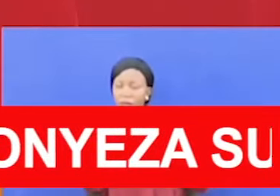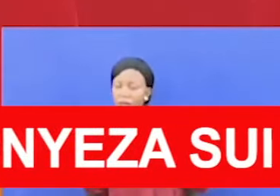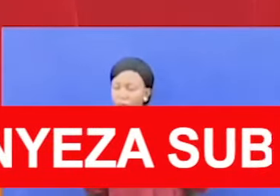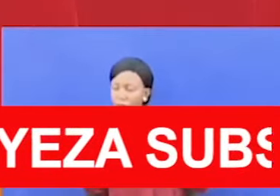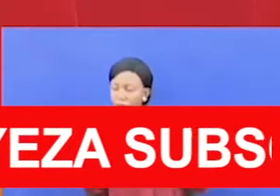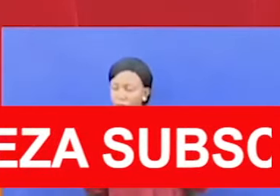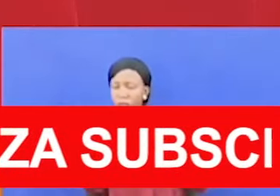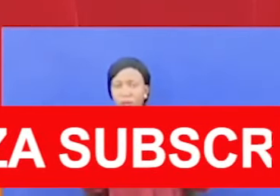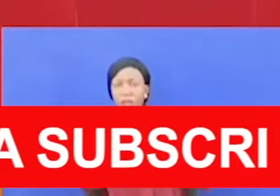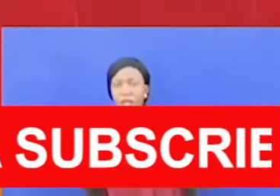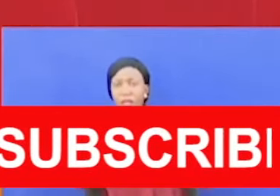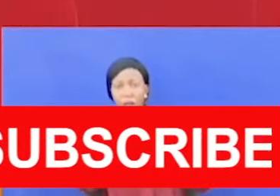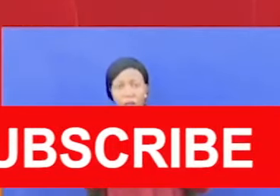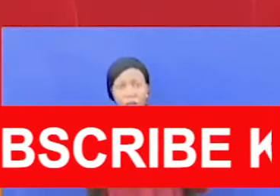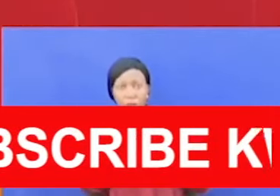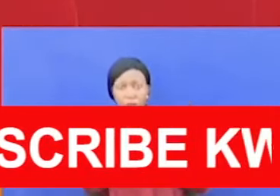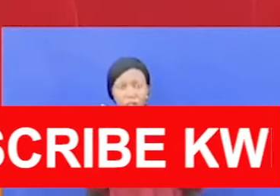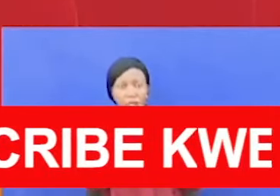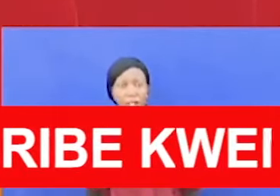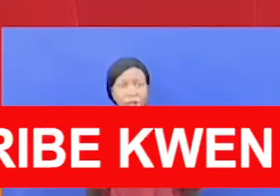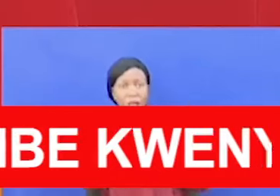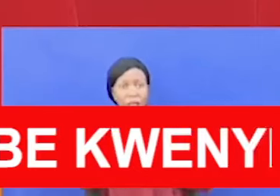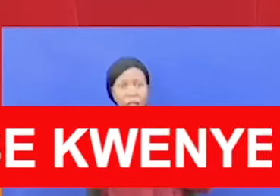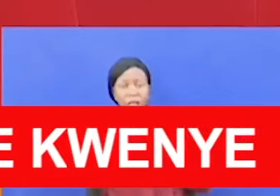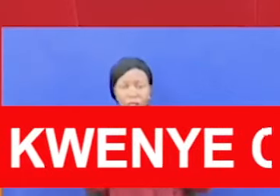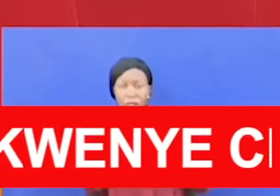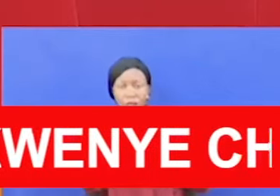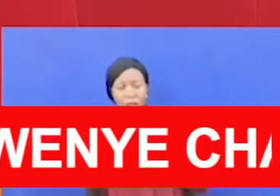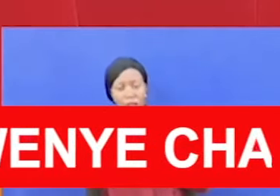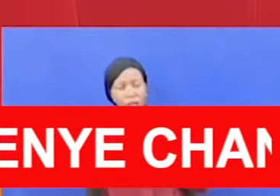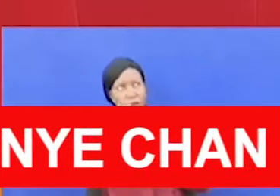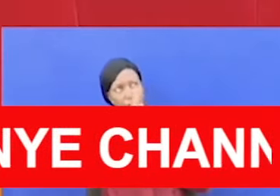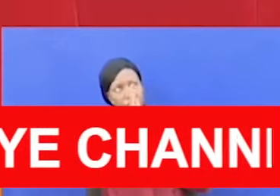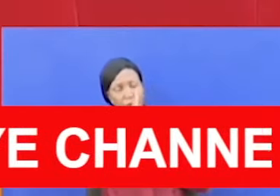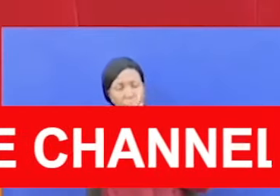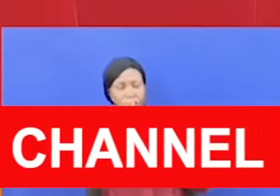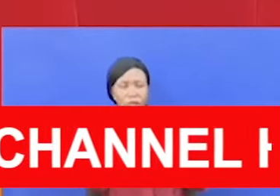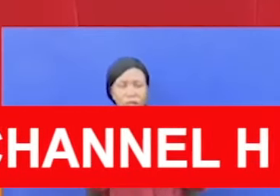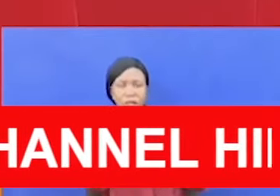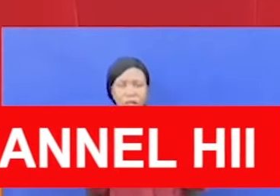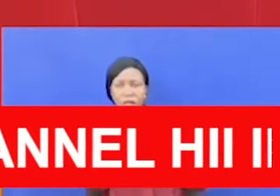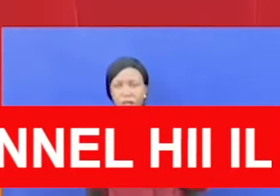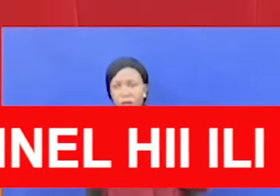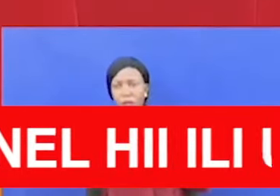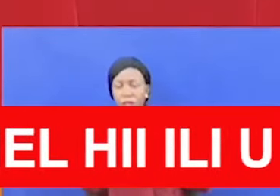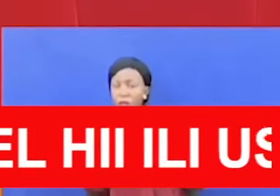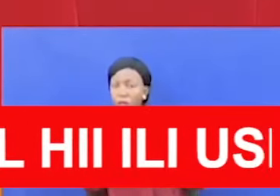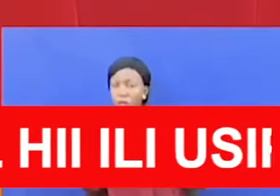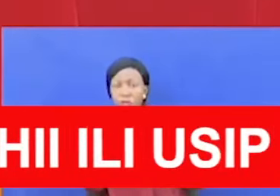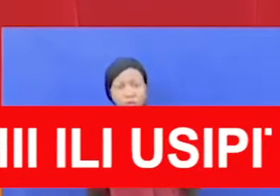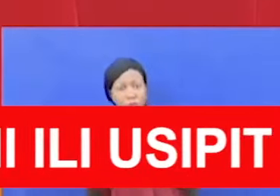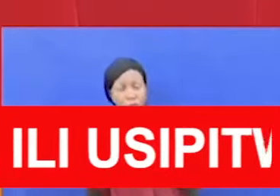ya mtandao umerudi katika hali yake, na tunategemea leo kufikia mchana tutakuwa tuko katika mazingira mazuri. Kwa hiyo ni